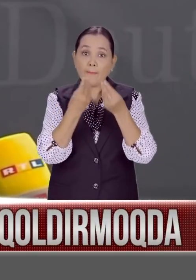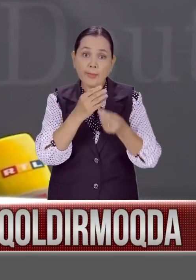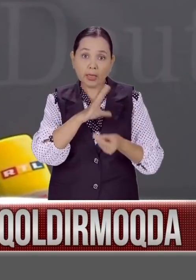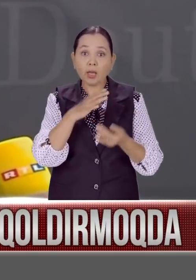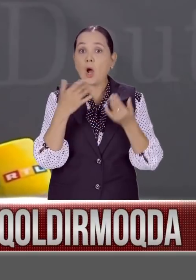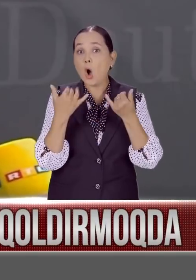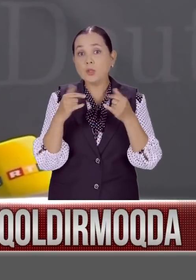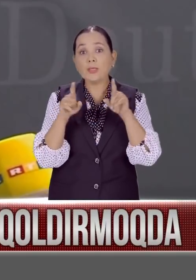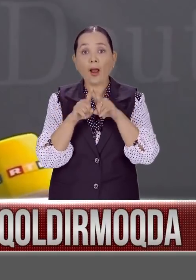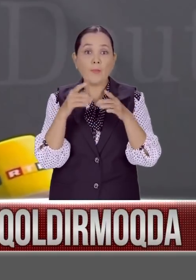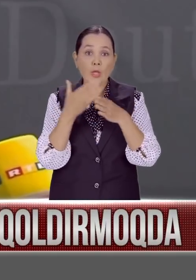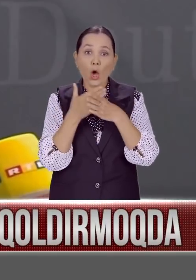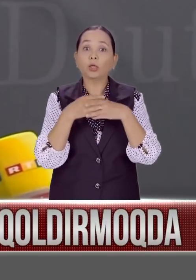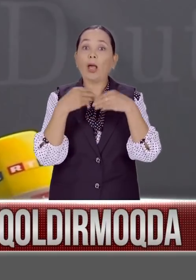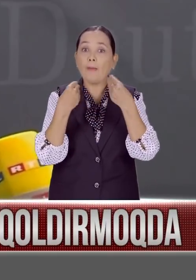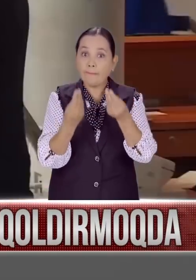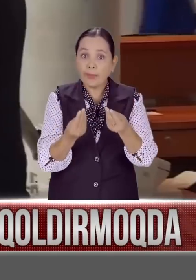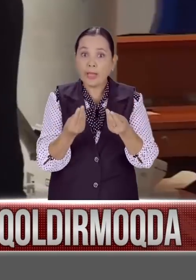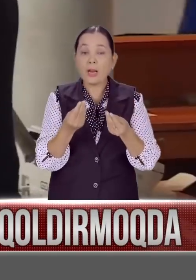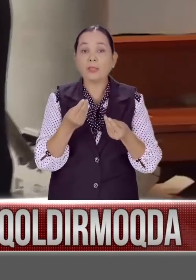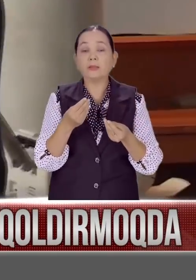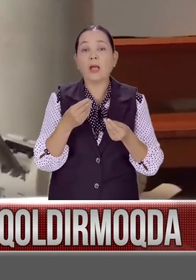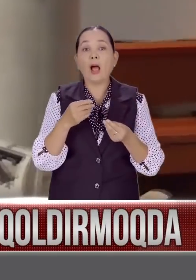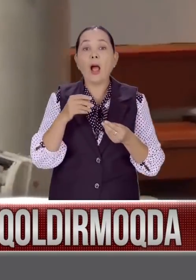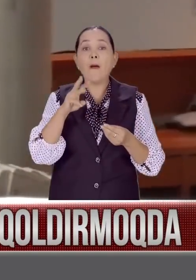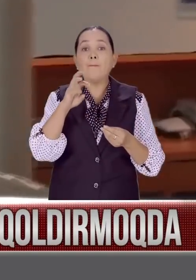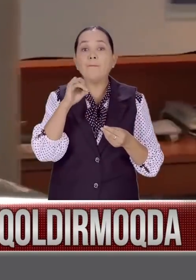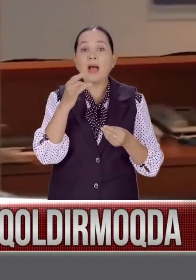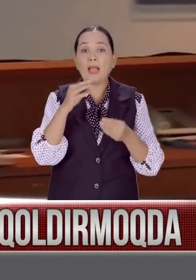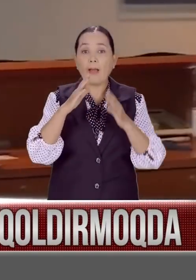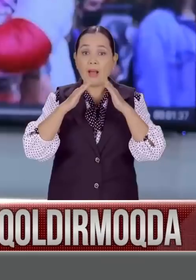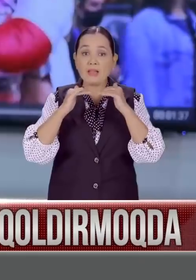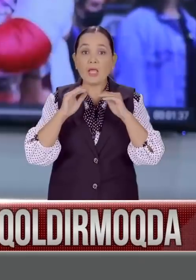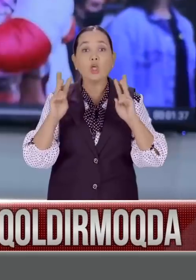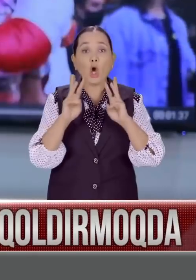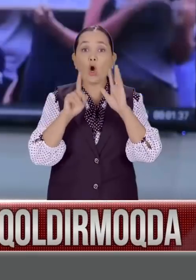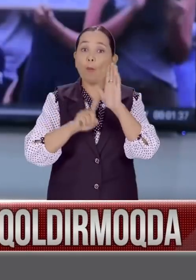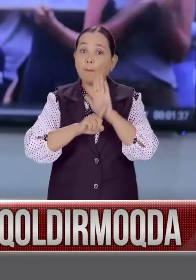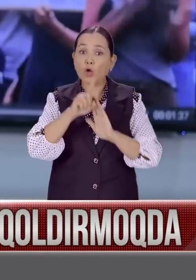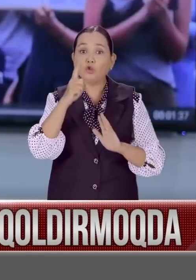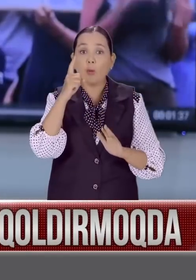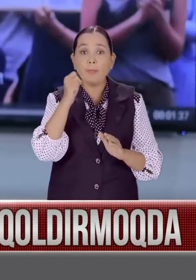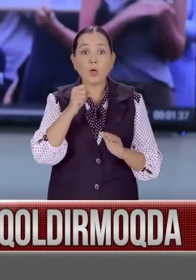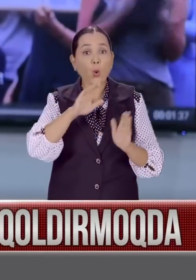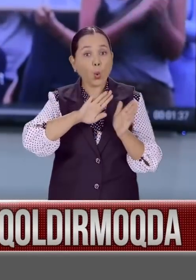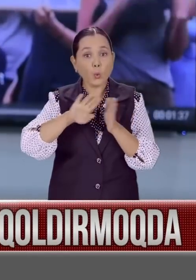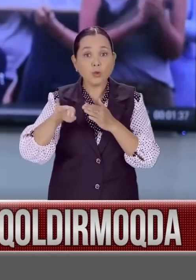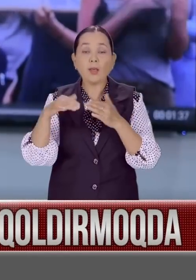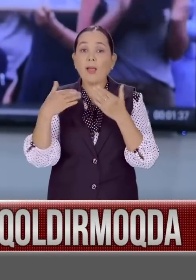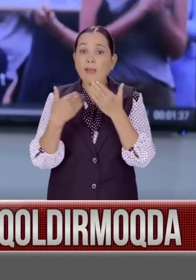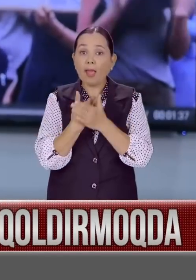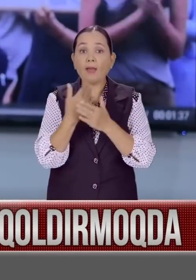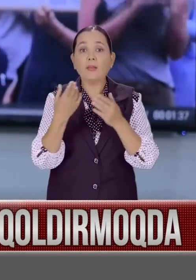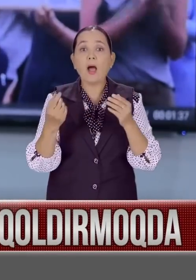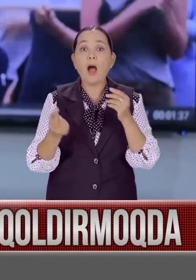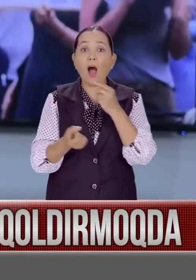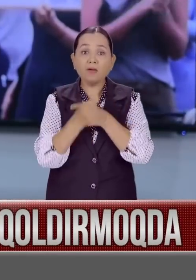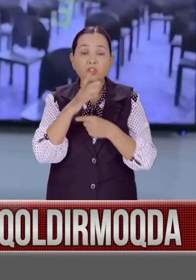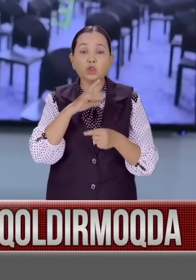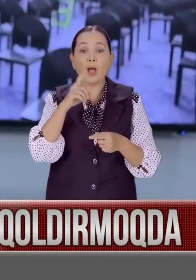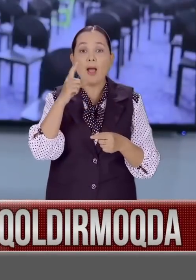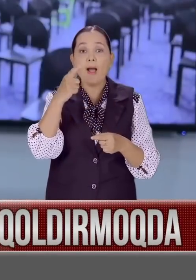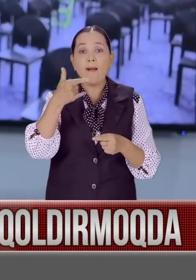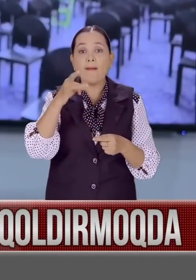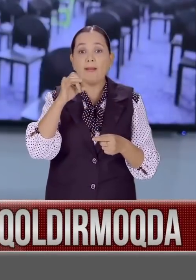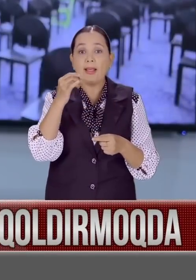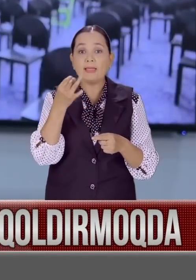edik. Hozir ham yordam beramiz. Lesbosdagi Maria lagerida yong'in boshlangandan bir kun o'tgach yana avj oldi. Gretsiya